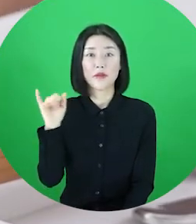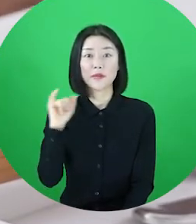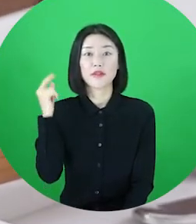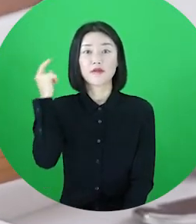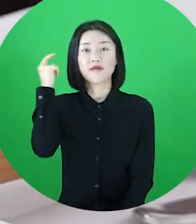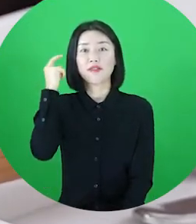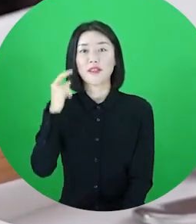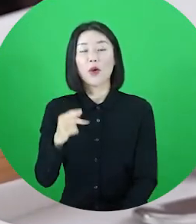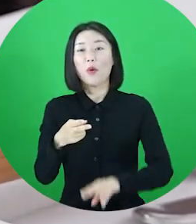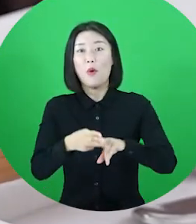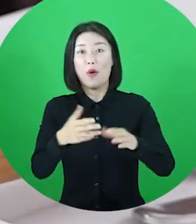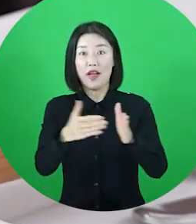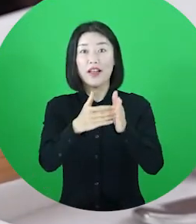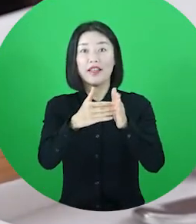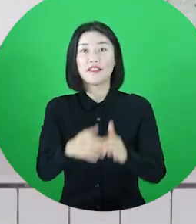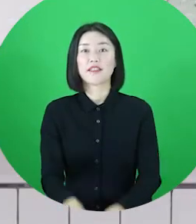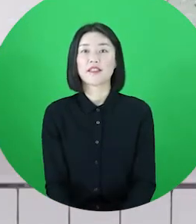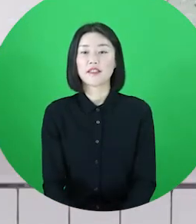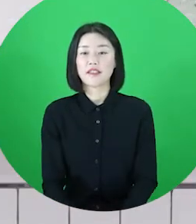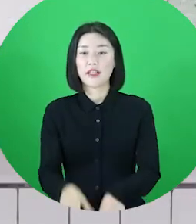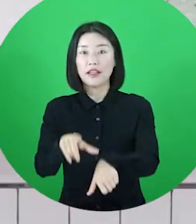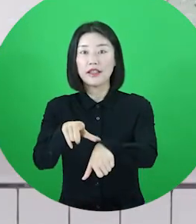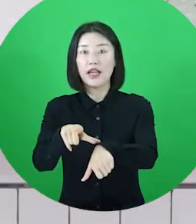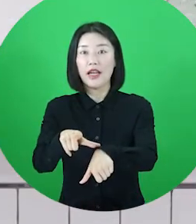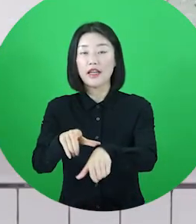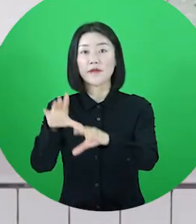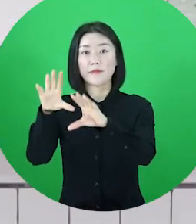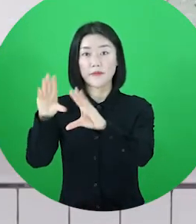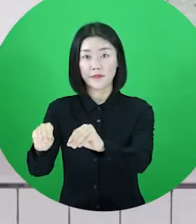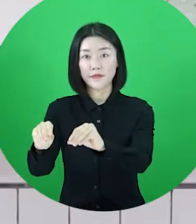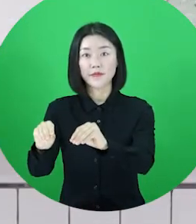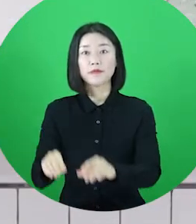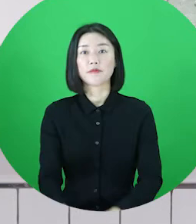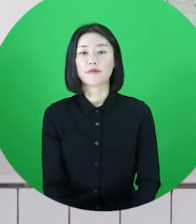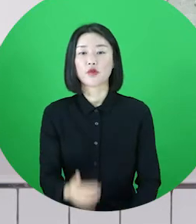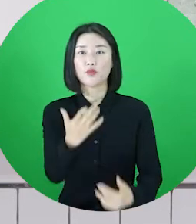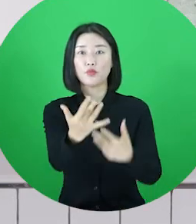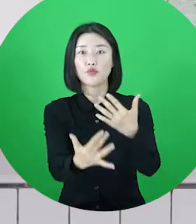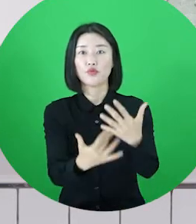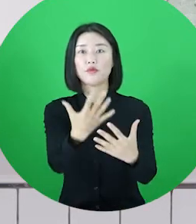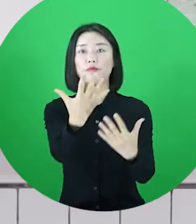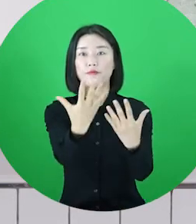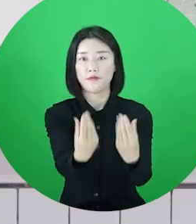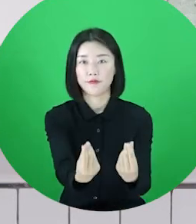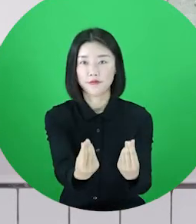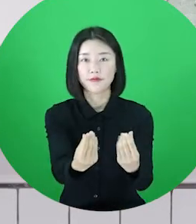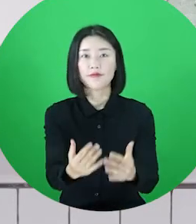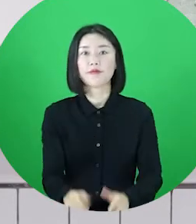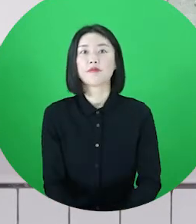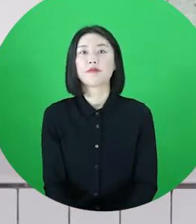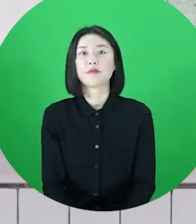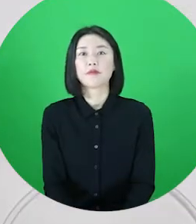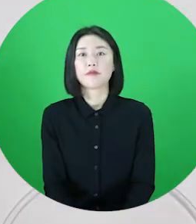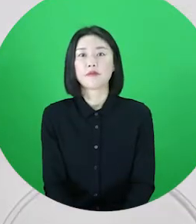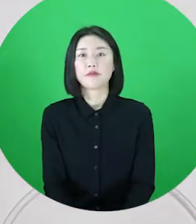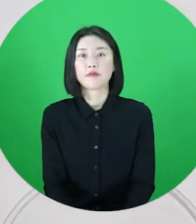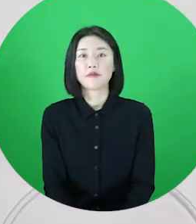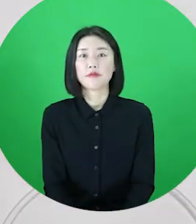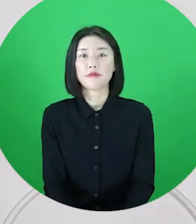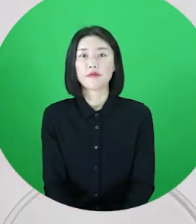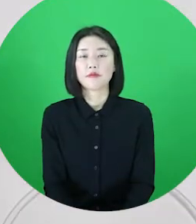네, 이제 다 됐네요. 타이머를 끄고 가스레인지 불을 꺼주세요.